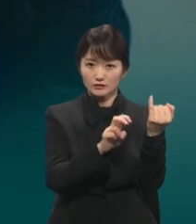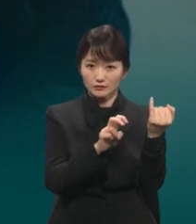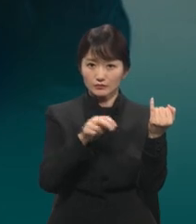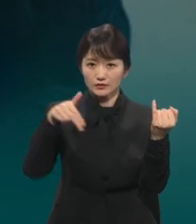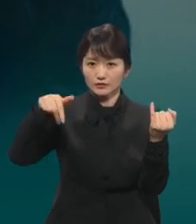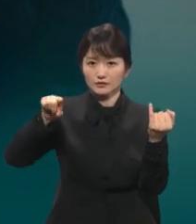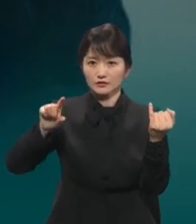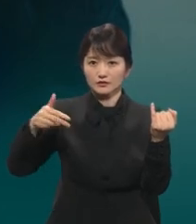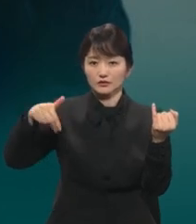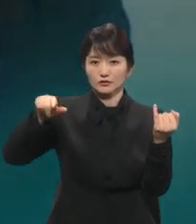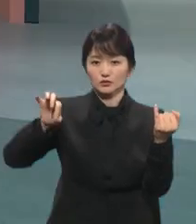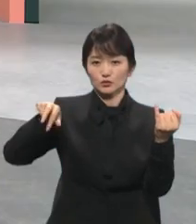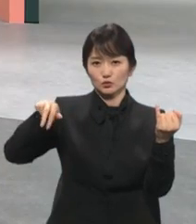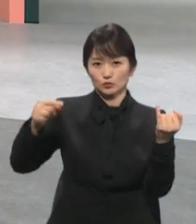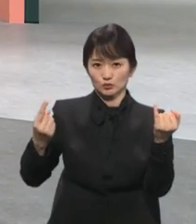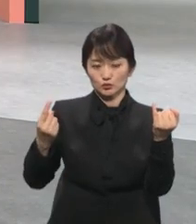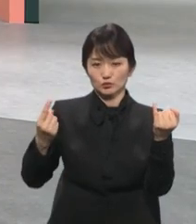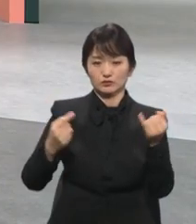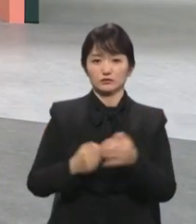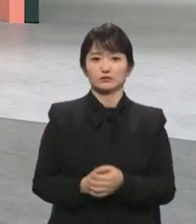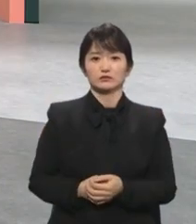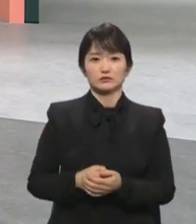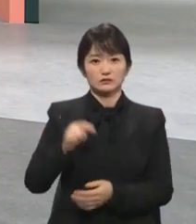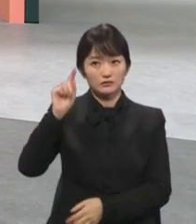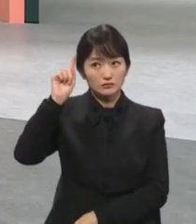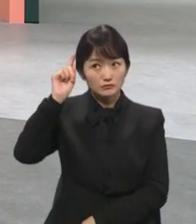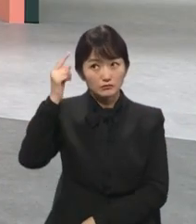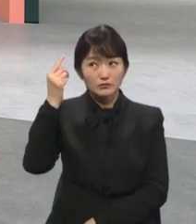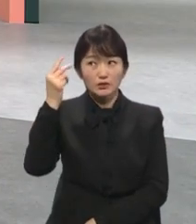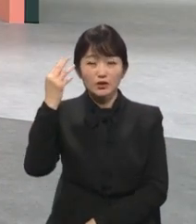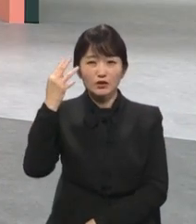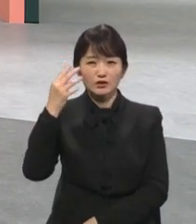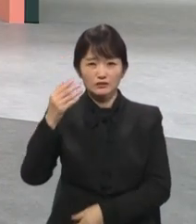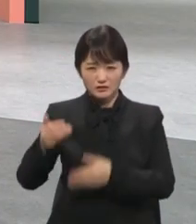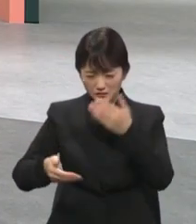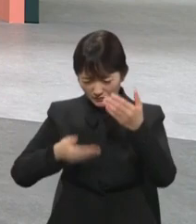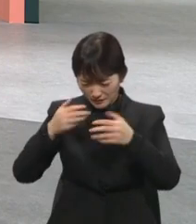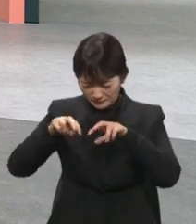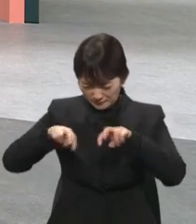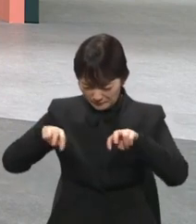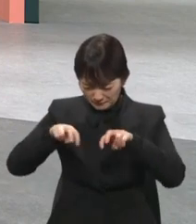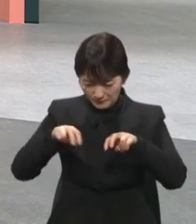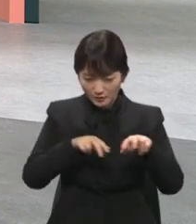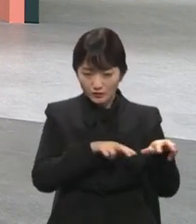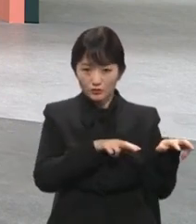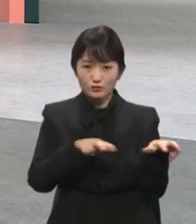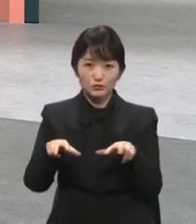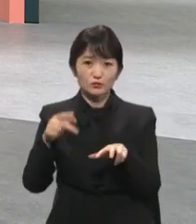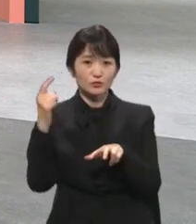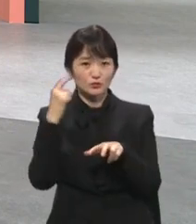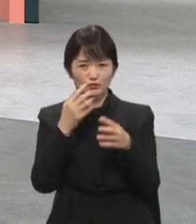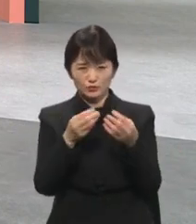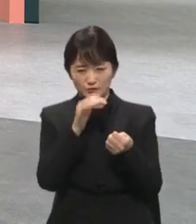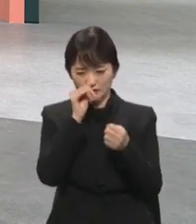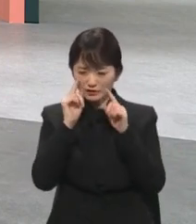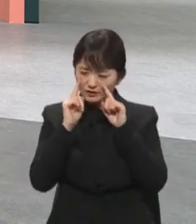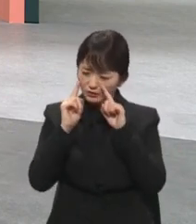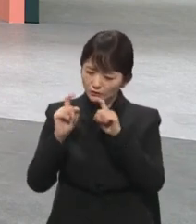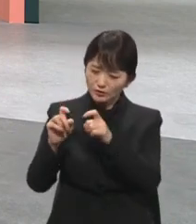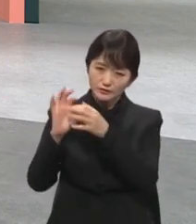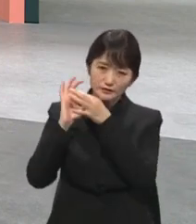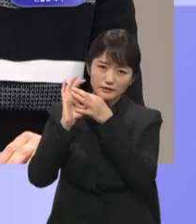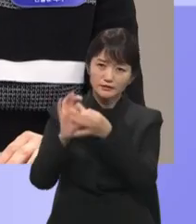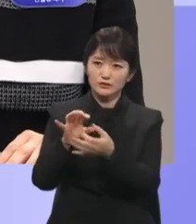사건인데 뭐 저희가 며칠째 계속 파고 있는데 뭐 속보도 계속 나오고 뭐 의욕도 계속 나와서